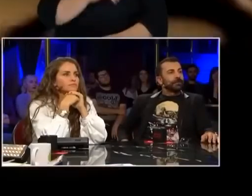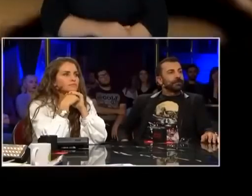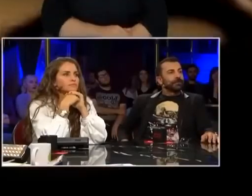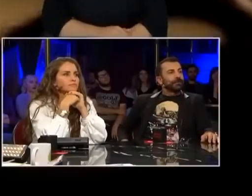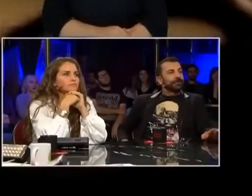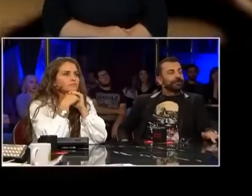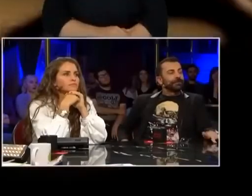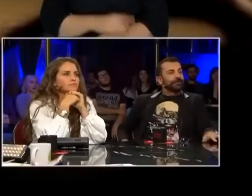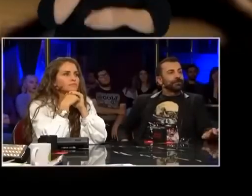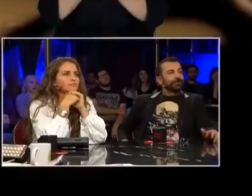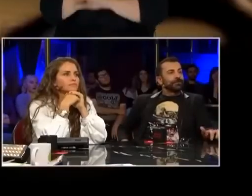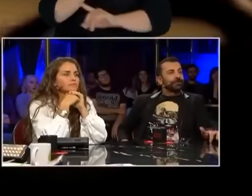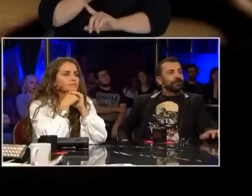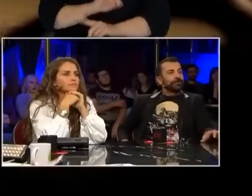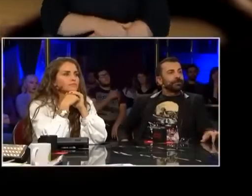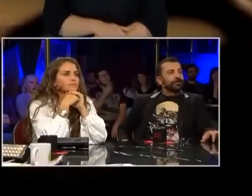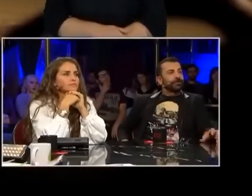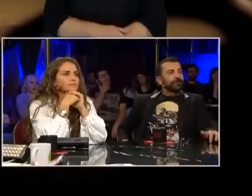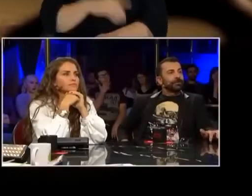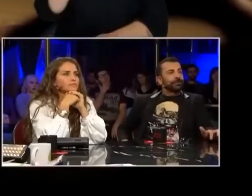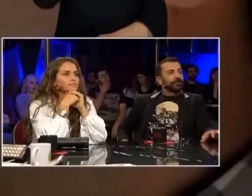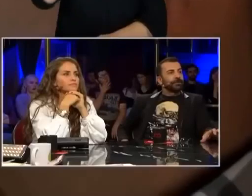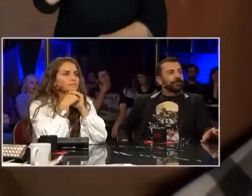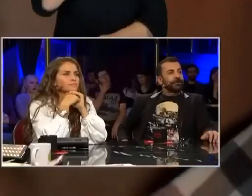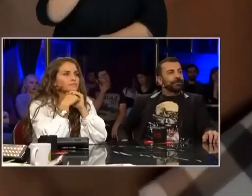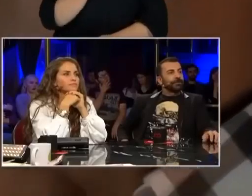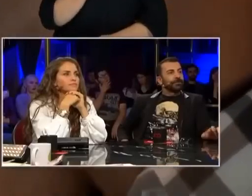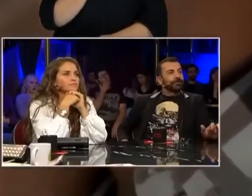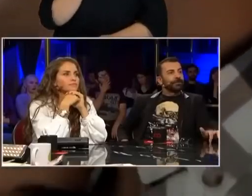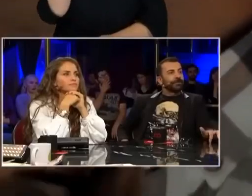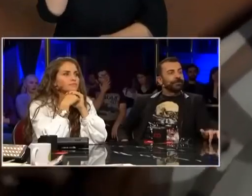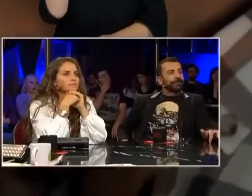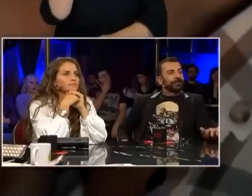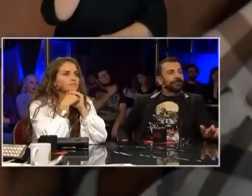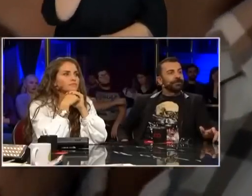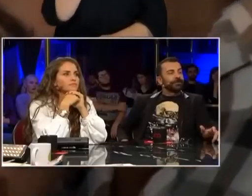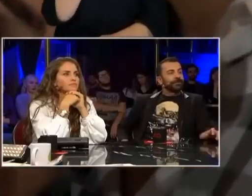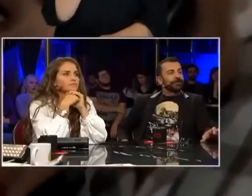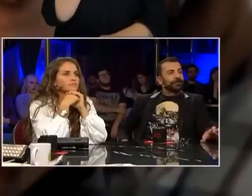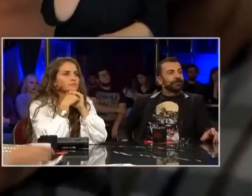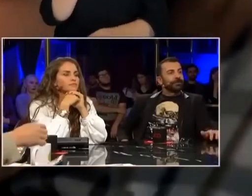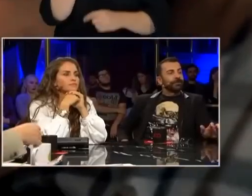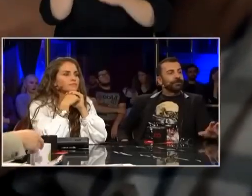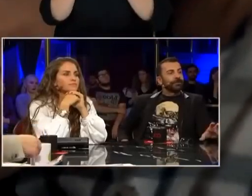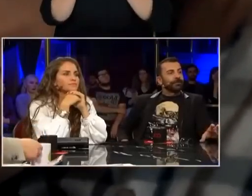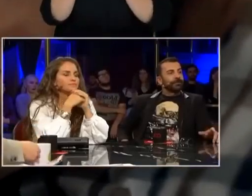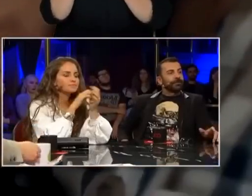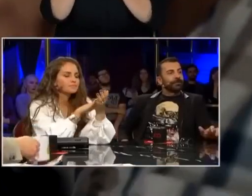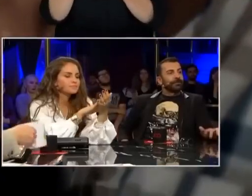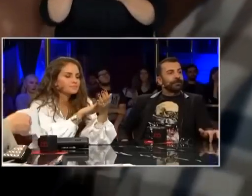Hayır değilim. Bu doğru değil. Buna hakkımız yok. Sen ve ben ne yaptık?